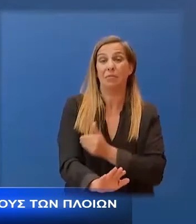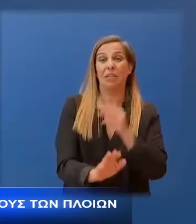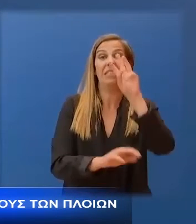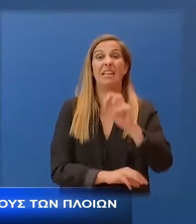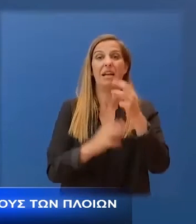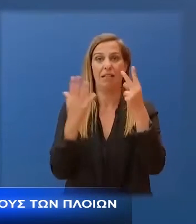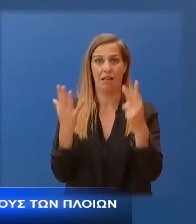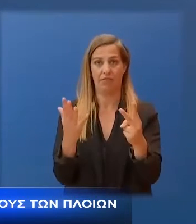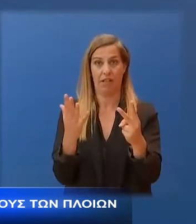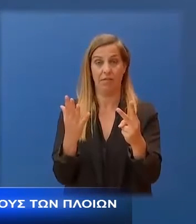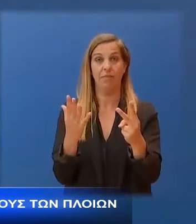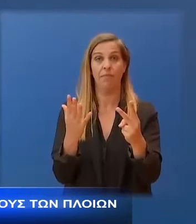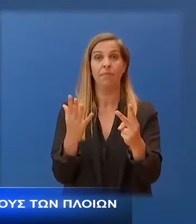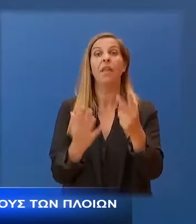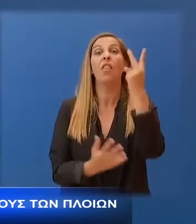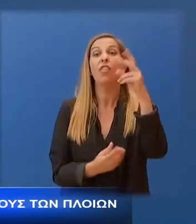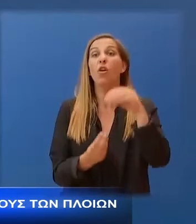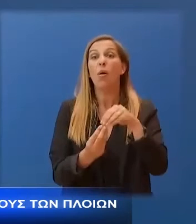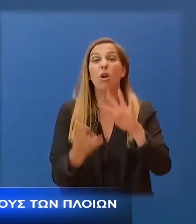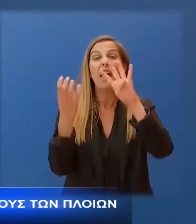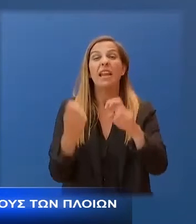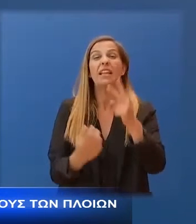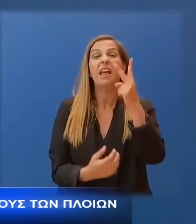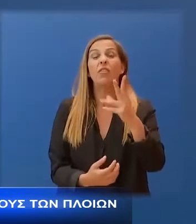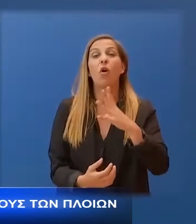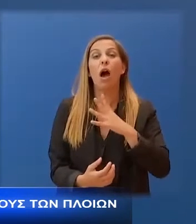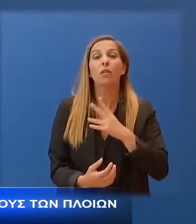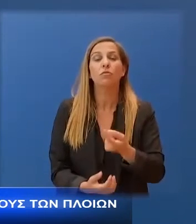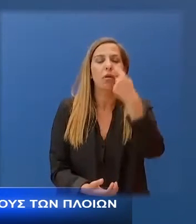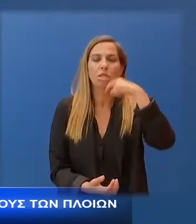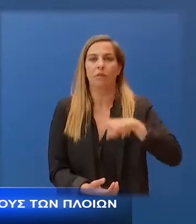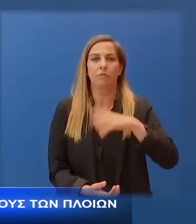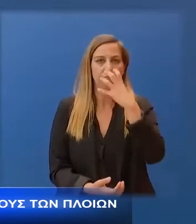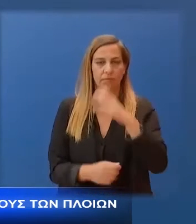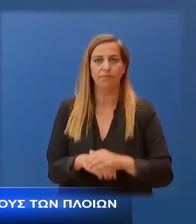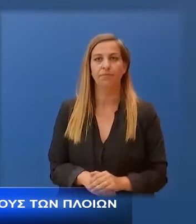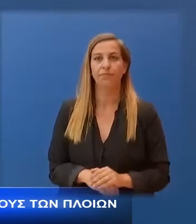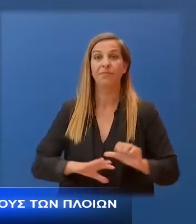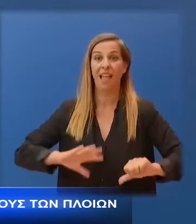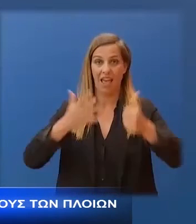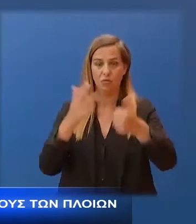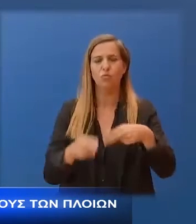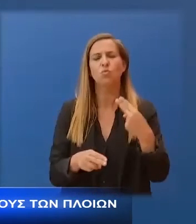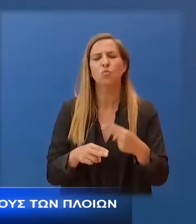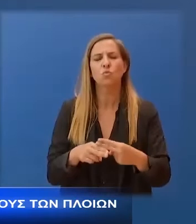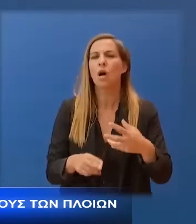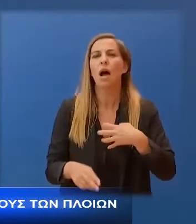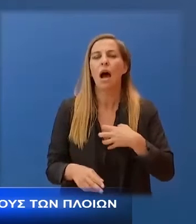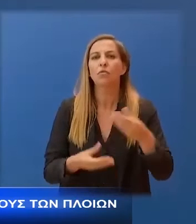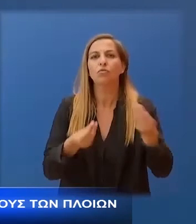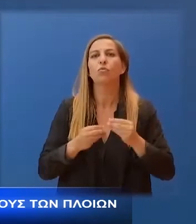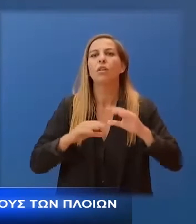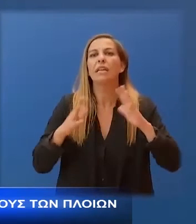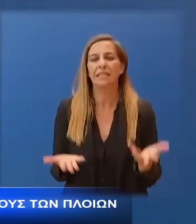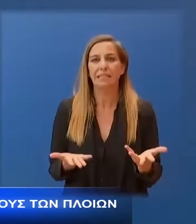Μαΐου και 92 στις 2 Απριλίου. Έκτον, η κύρια πηγή ανησυχίας για μεγαλύτερη